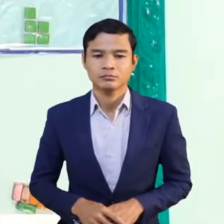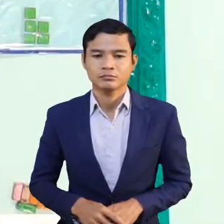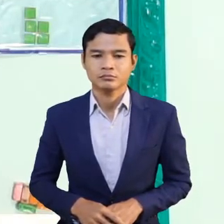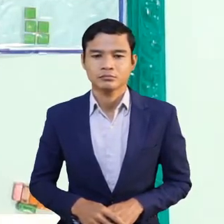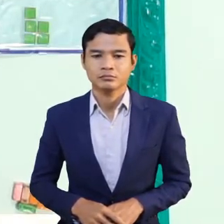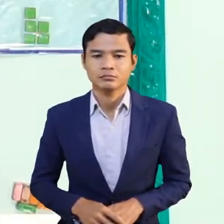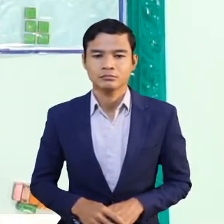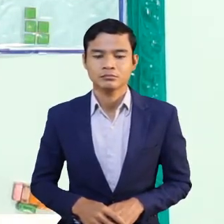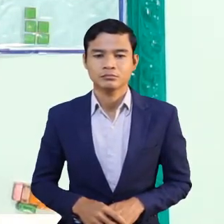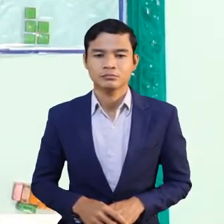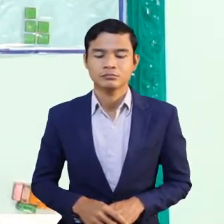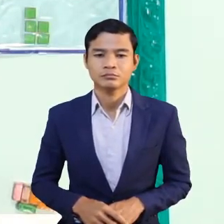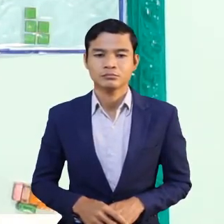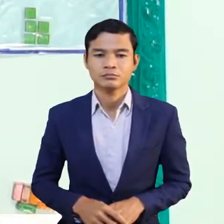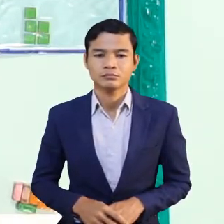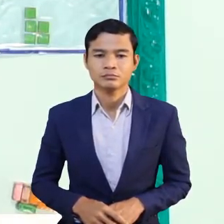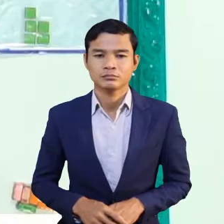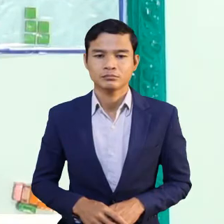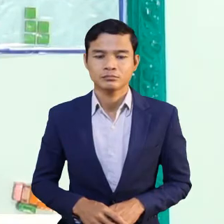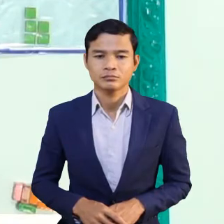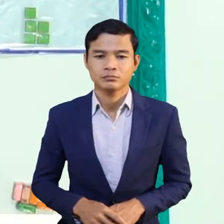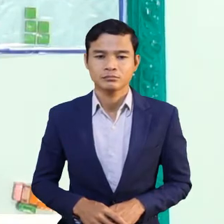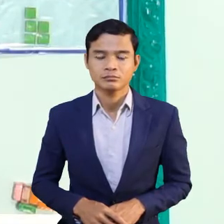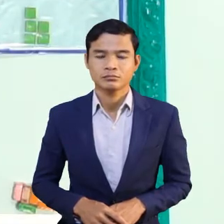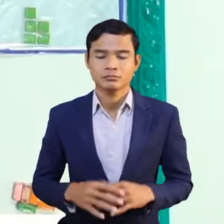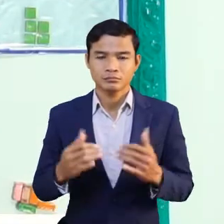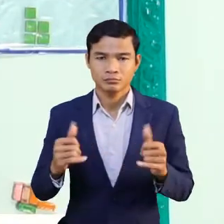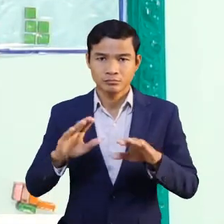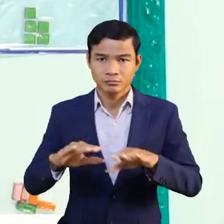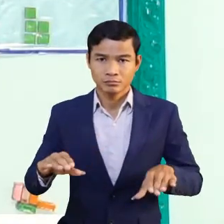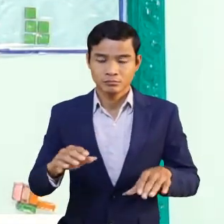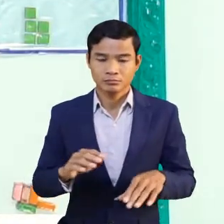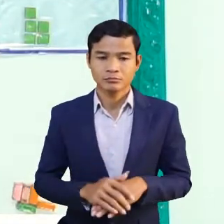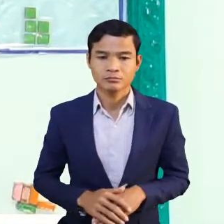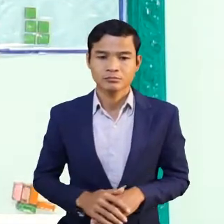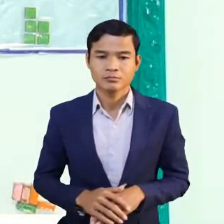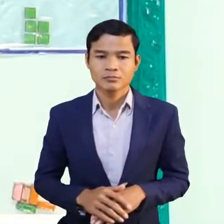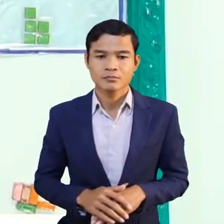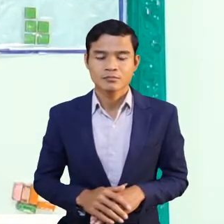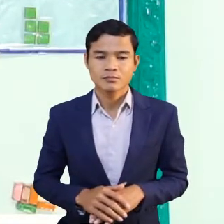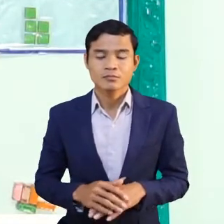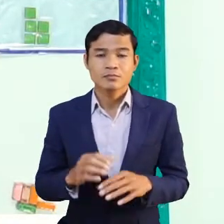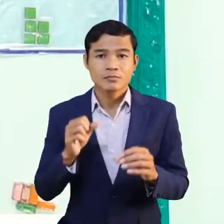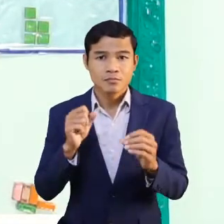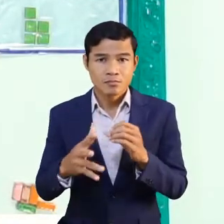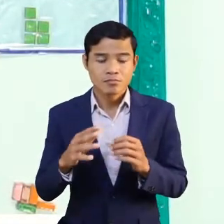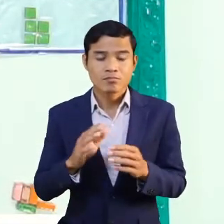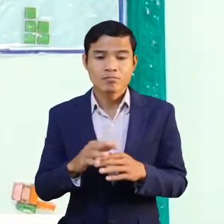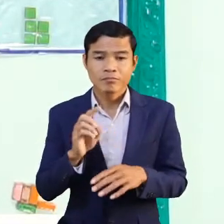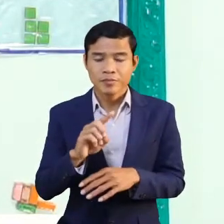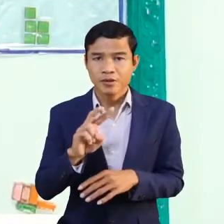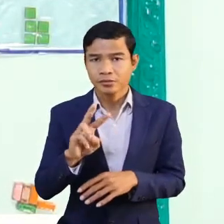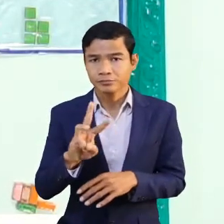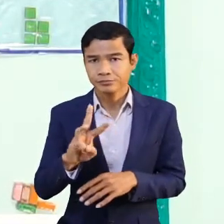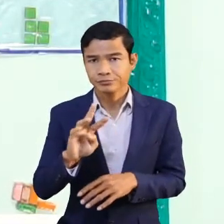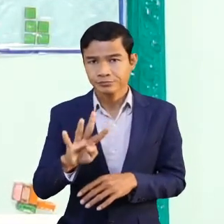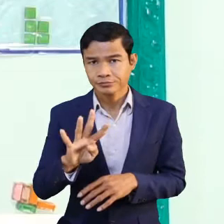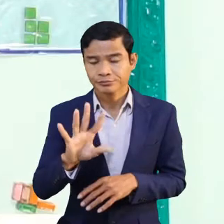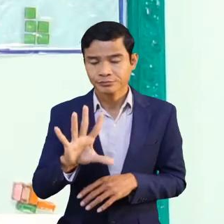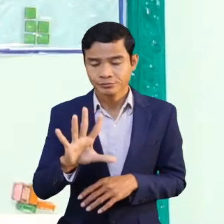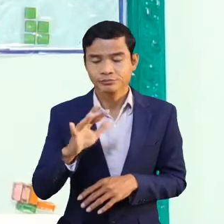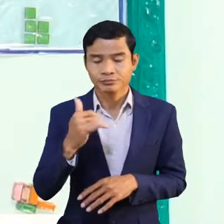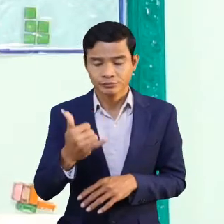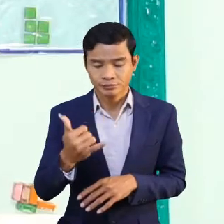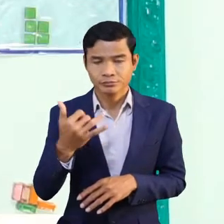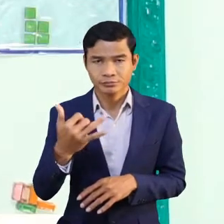ញចាតាឲ្យចែកដាច់ហ្មងណាតាឥឡូវចាប់ផ្ដើមអញ្ចឹងយើងបានប៉ុន្មានឯកូនតោះ1 2 3